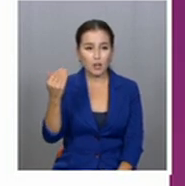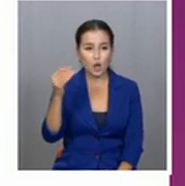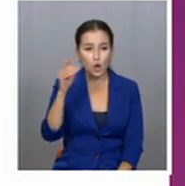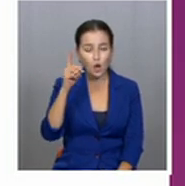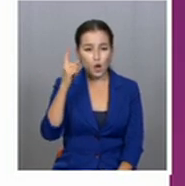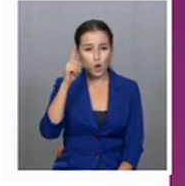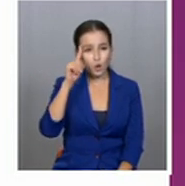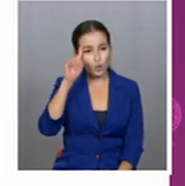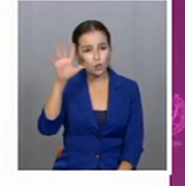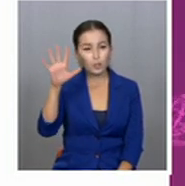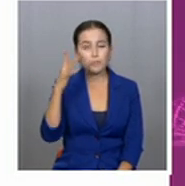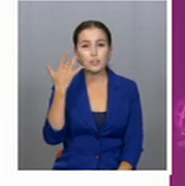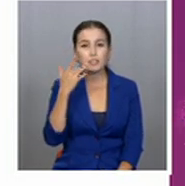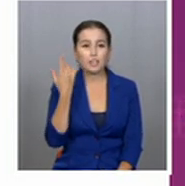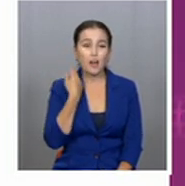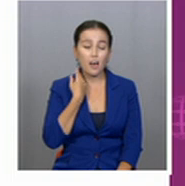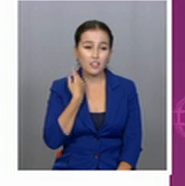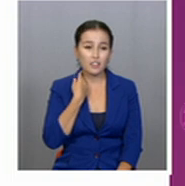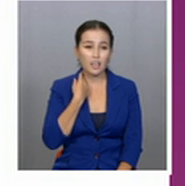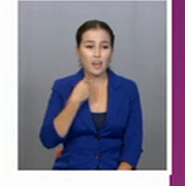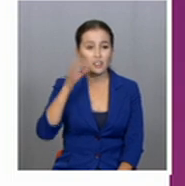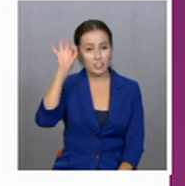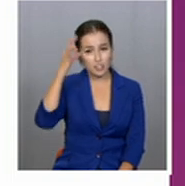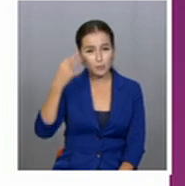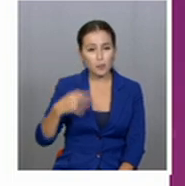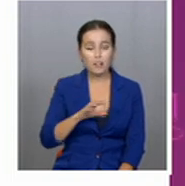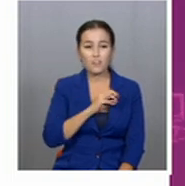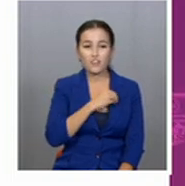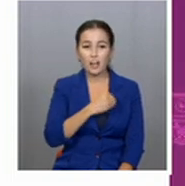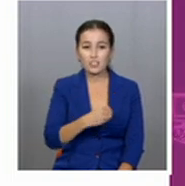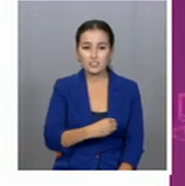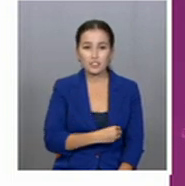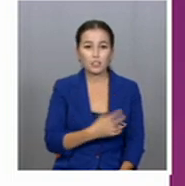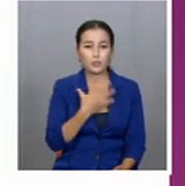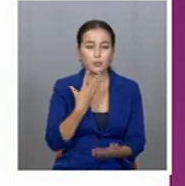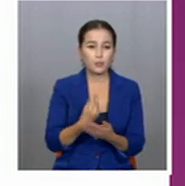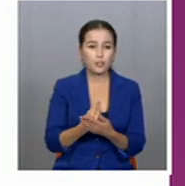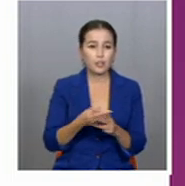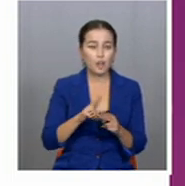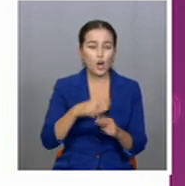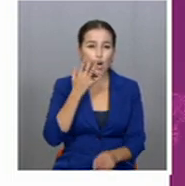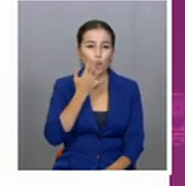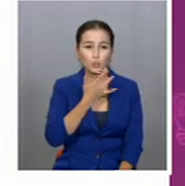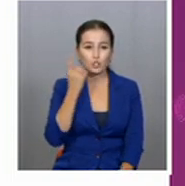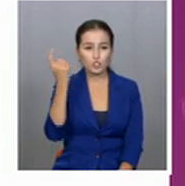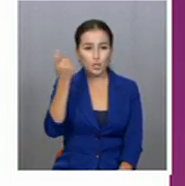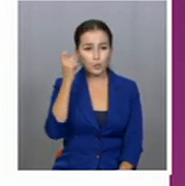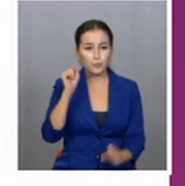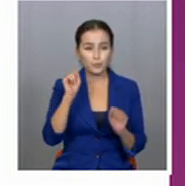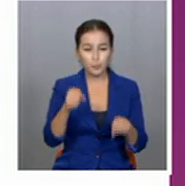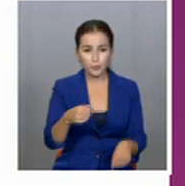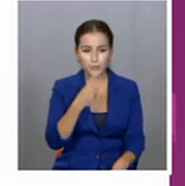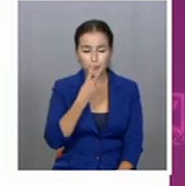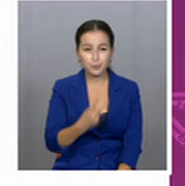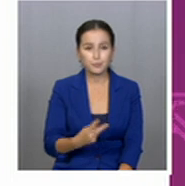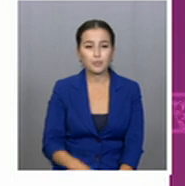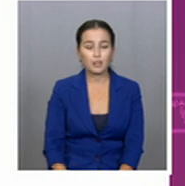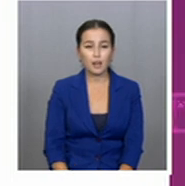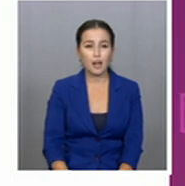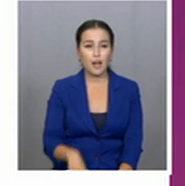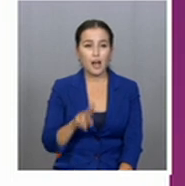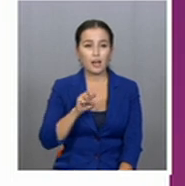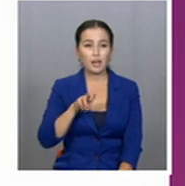Ұлыбритания, Германия, Францияның ұлттық шаруашылықтарын атап өтуге болады.